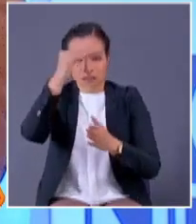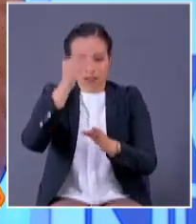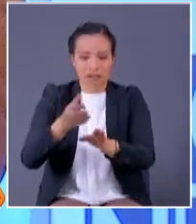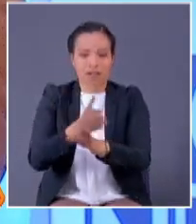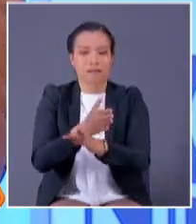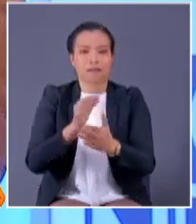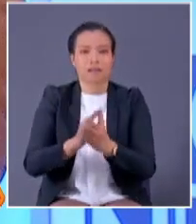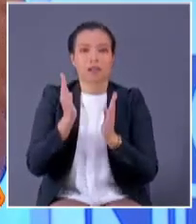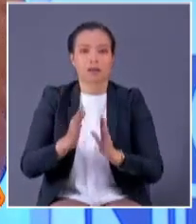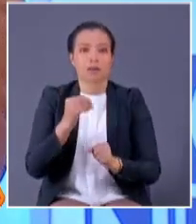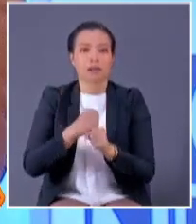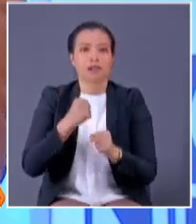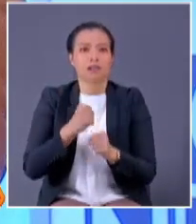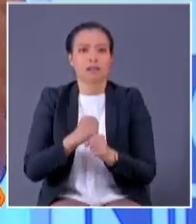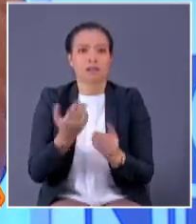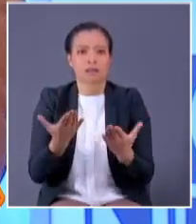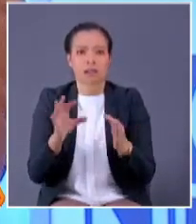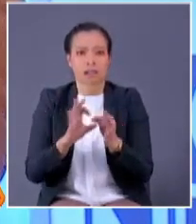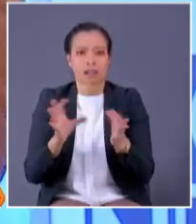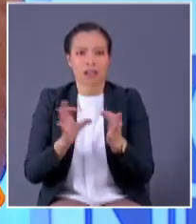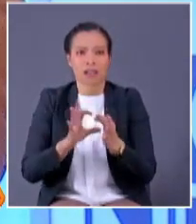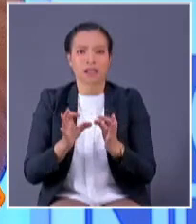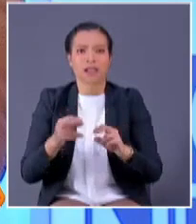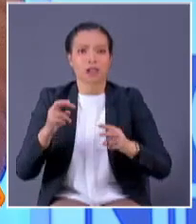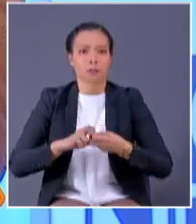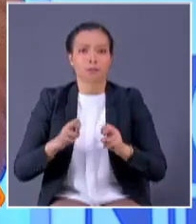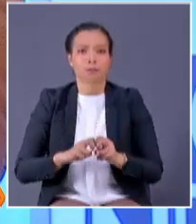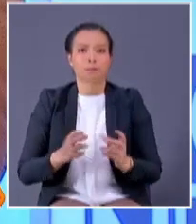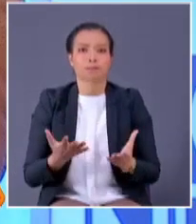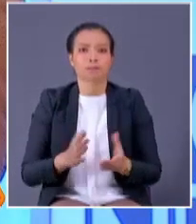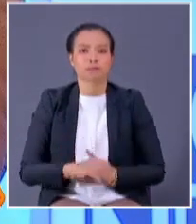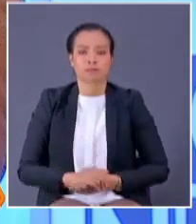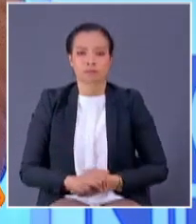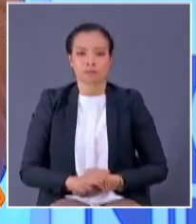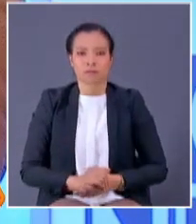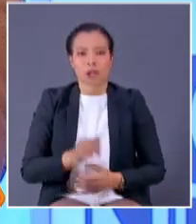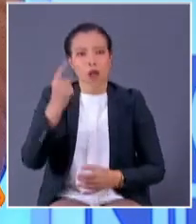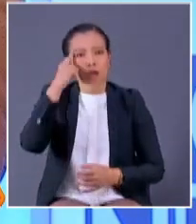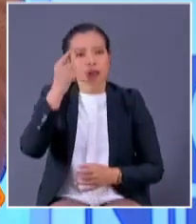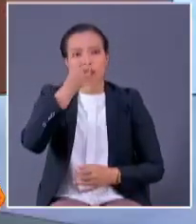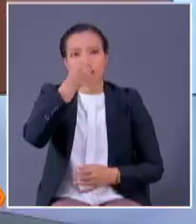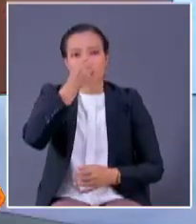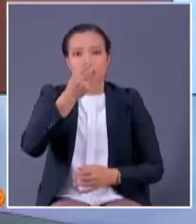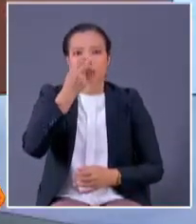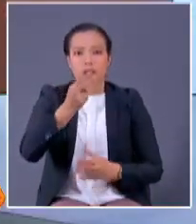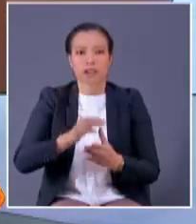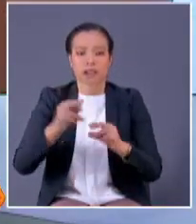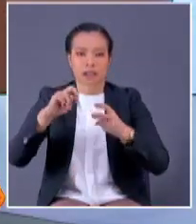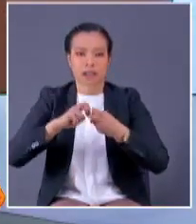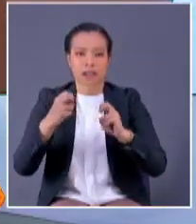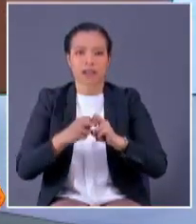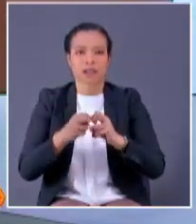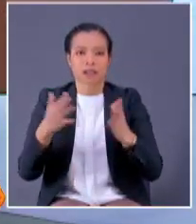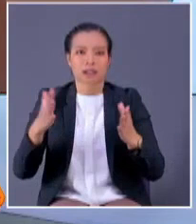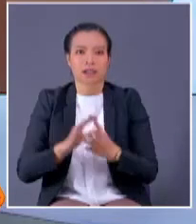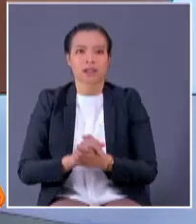ครับ หรือคนทำงานจะเลิกเพราะนั้นเราแทบไม่ใช่ปัญหาเลยนะครับท่านลองคิดดูครับช่วงที่ มีปัญหาติดขัดมากๆเ